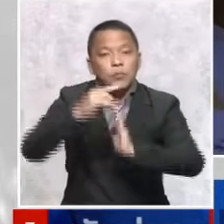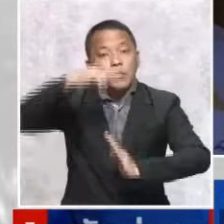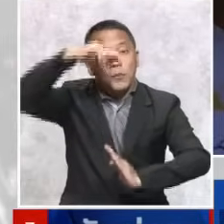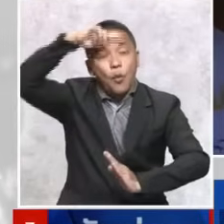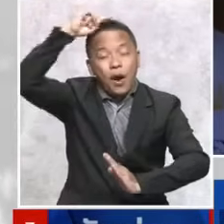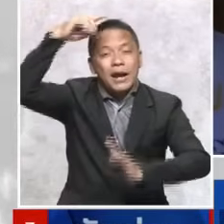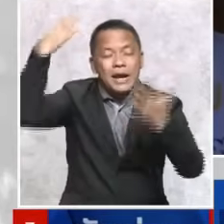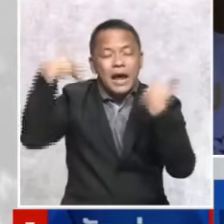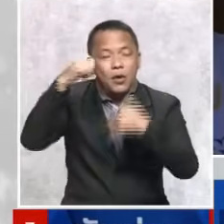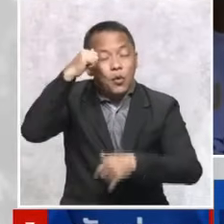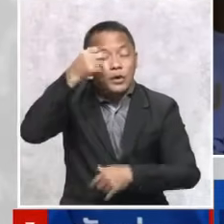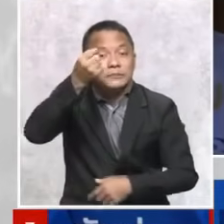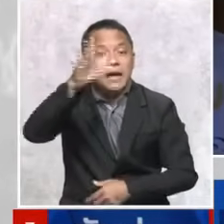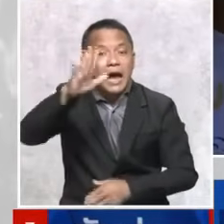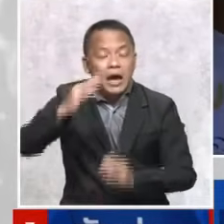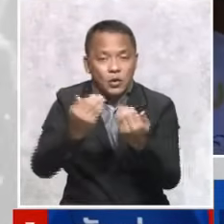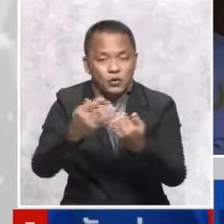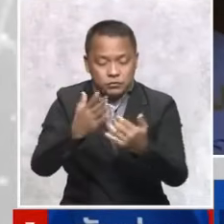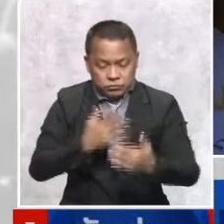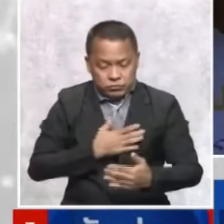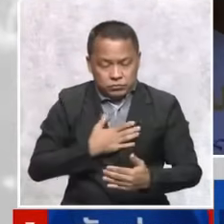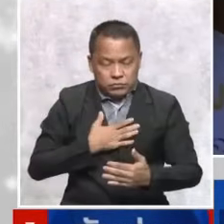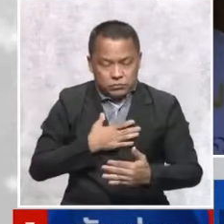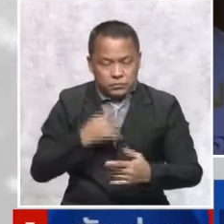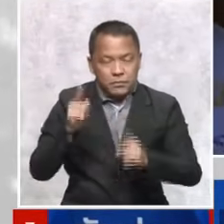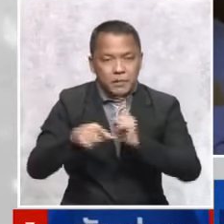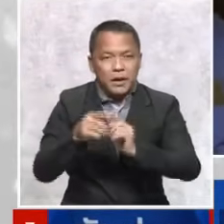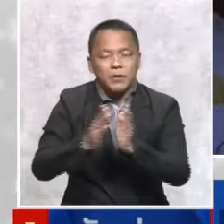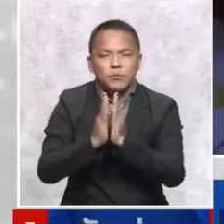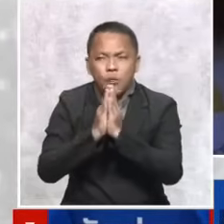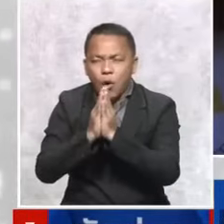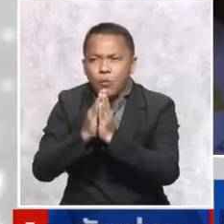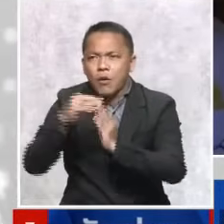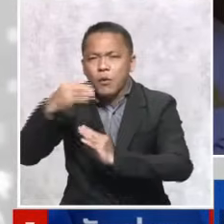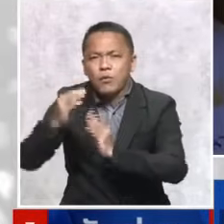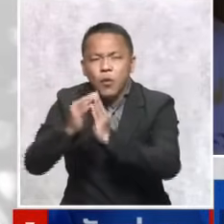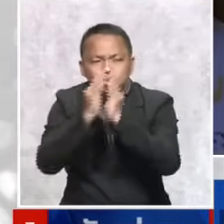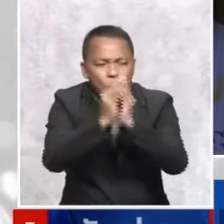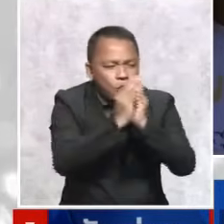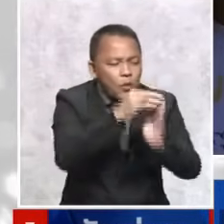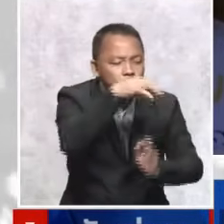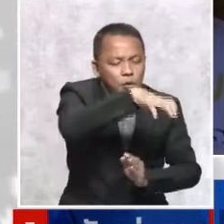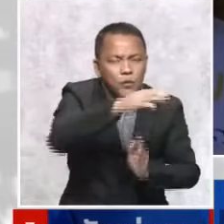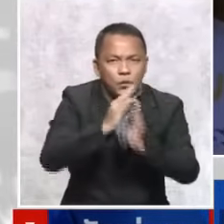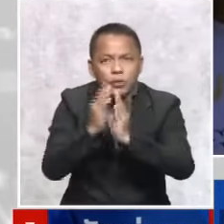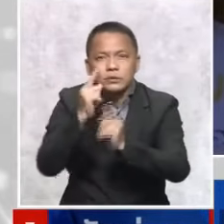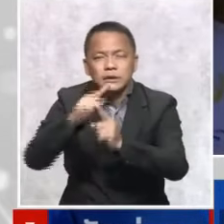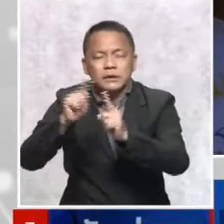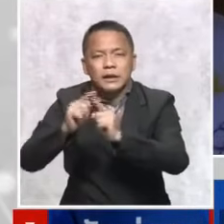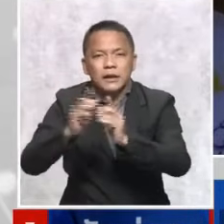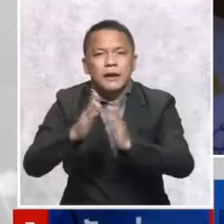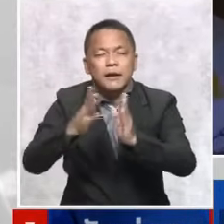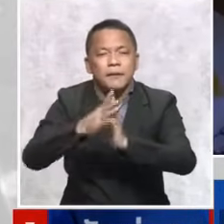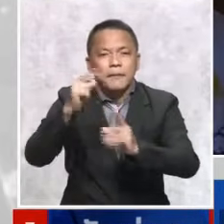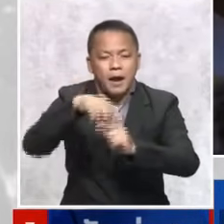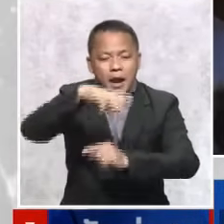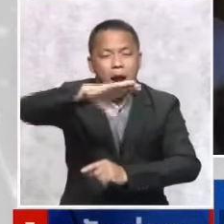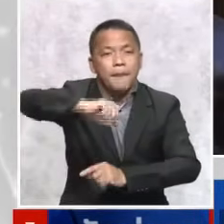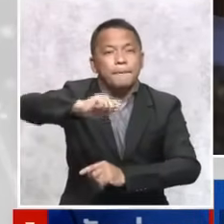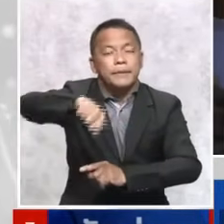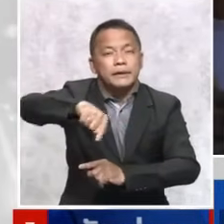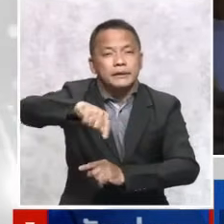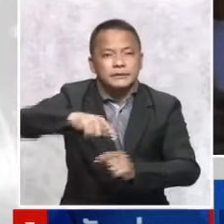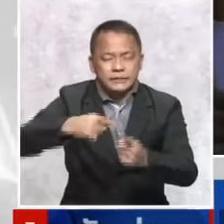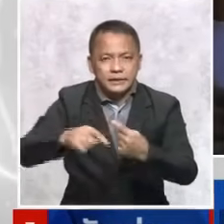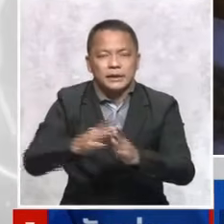ไปแล้ว15วันส่วนตัวเองนะคะก็ไปบนกับสิ่งศักดิ์สิทธิ์หลายต่อหลายแห่งโดยเฉพาะพระเจ้าใหญ่อำเภอพุทธไทยส